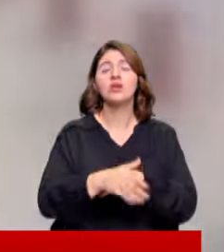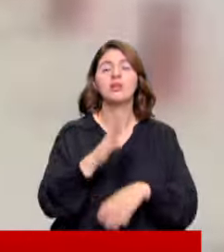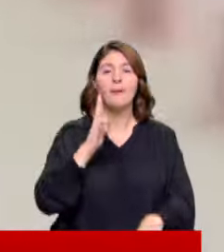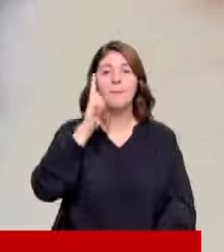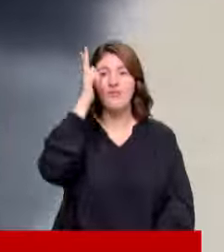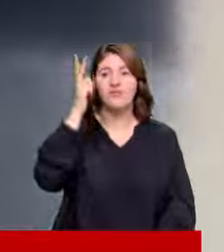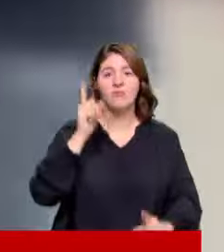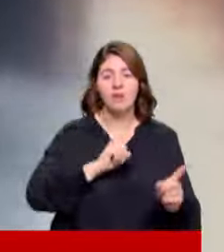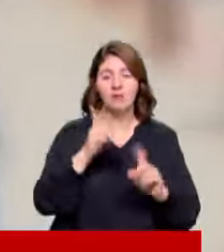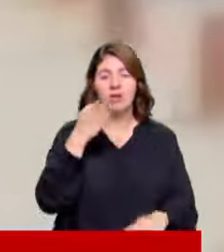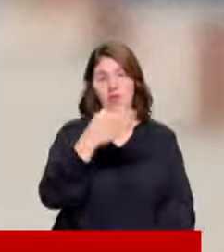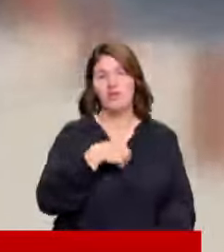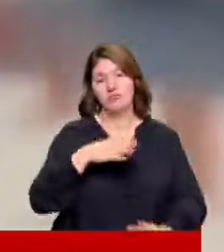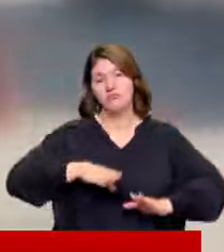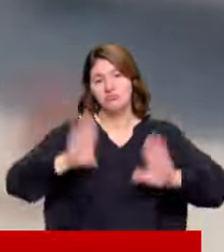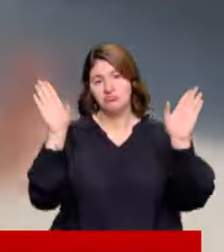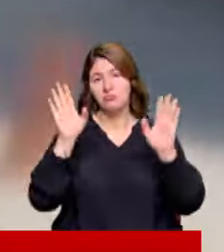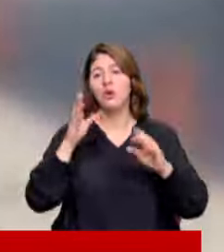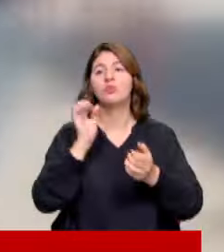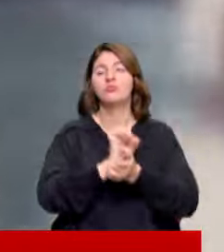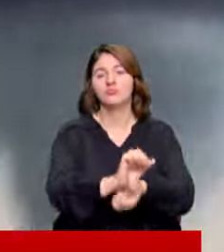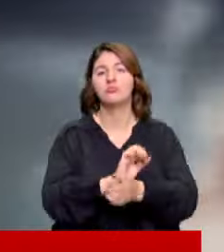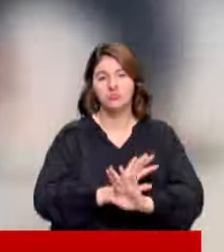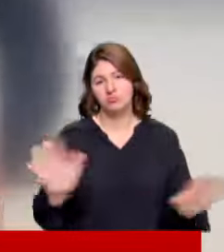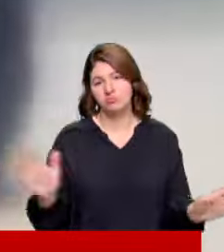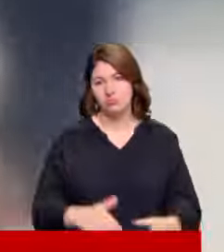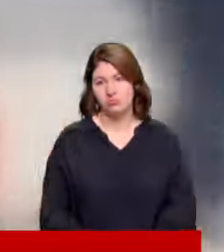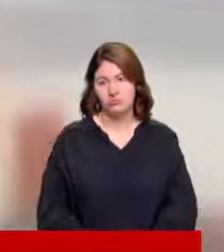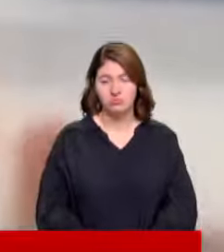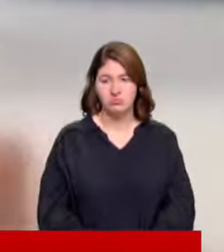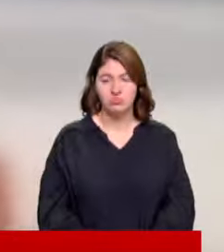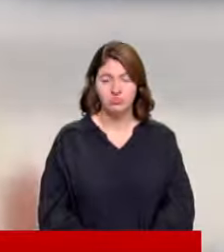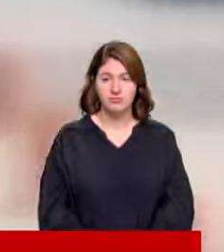Bafra Adliyesi'ne giderek teslim oldu. Tutuklanarak cezaevine gönderildi.